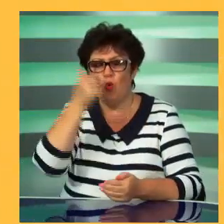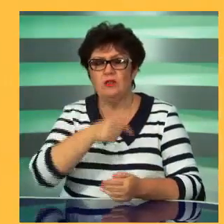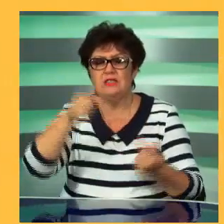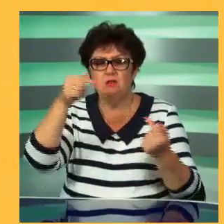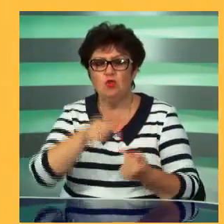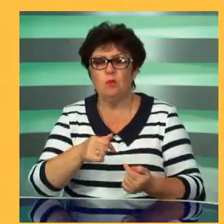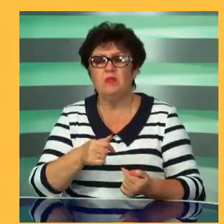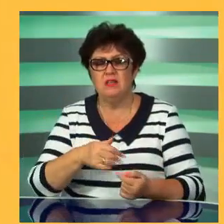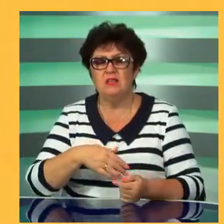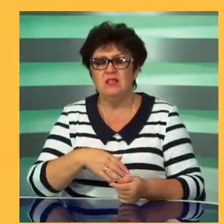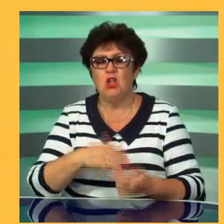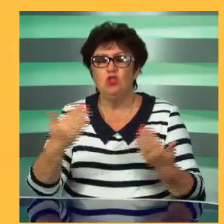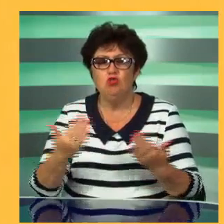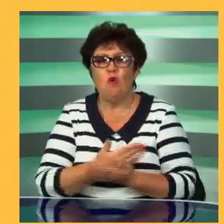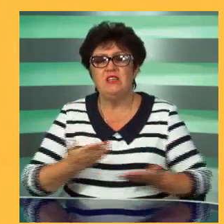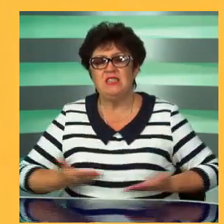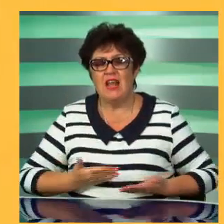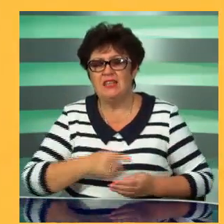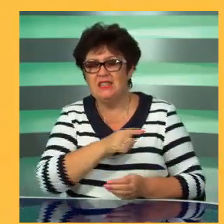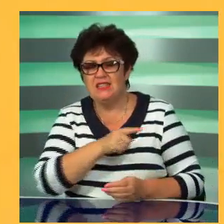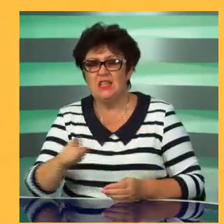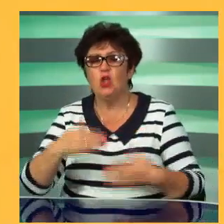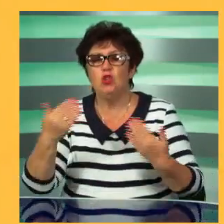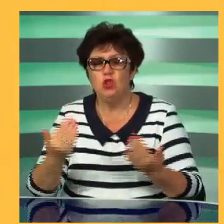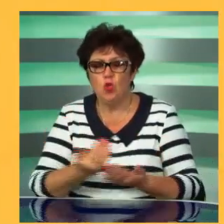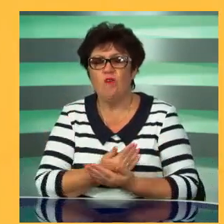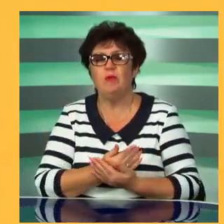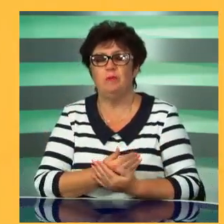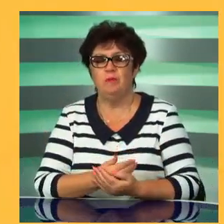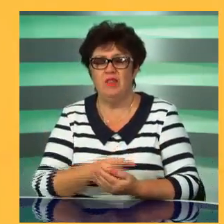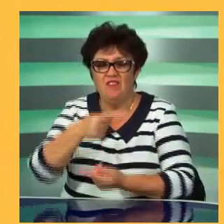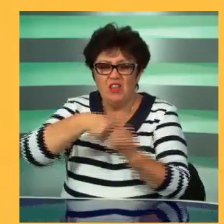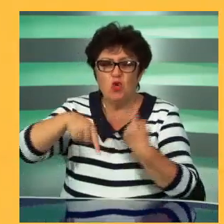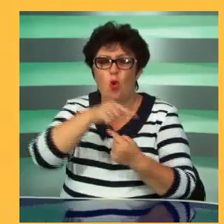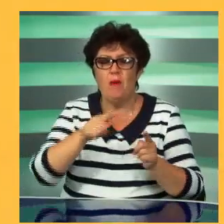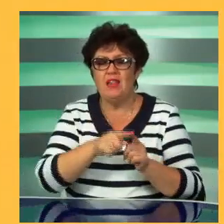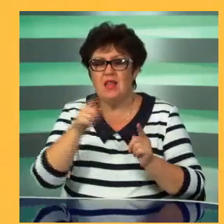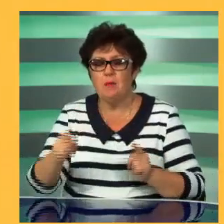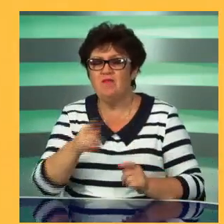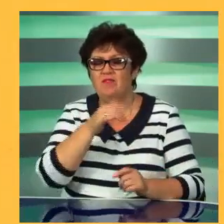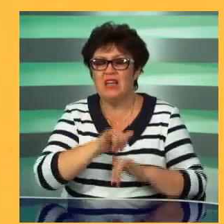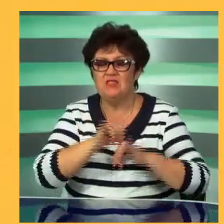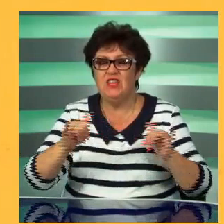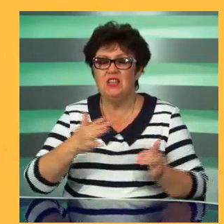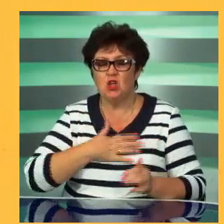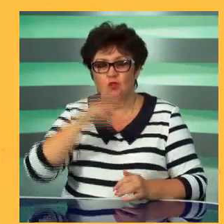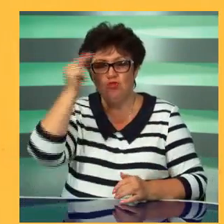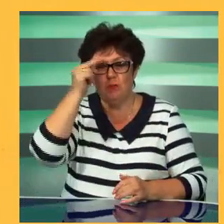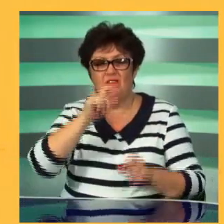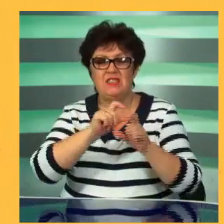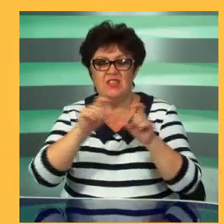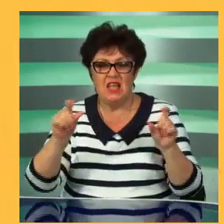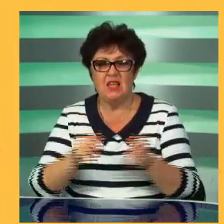совершенно новой страницей, совершенно новым витком и этапом в развитии. развитие нашего учебного